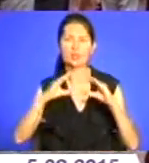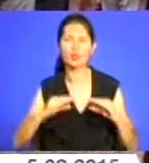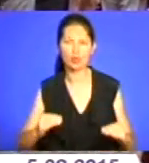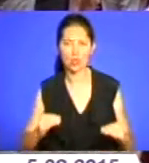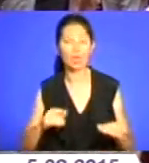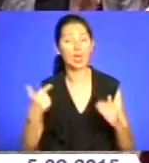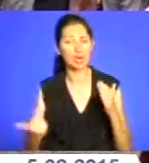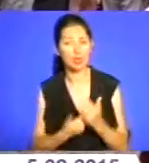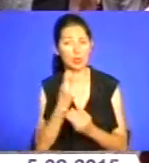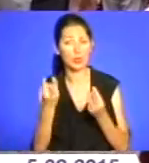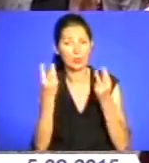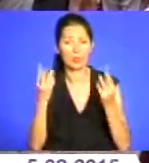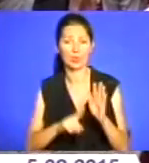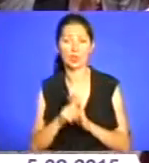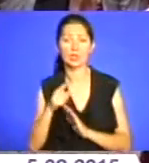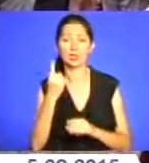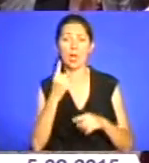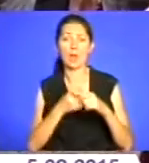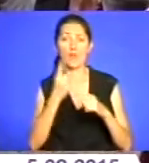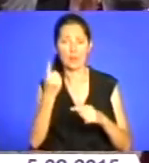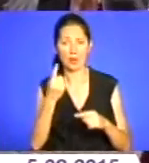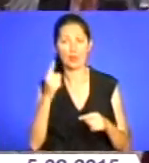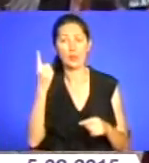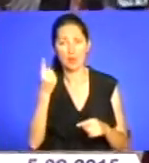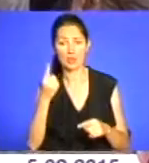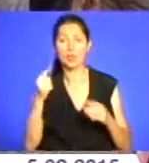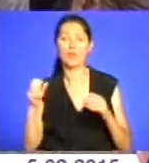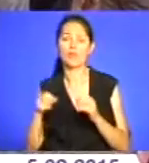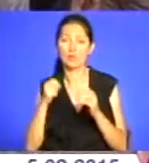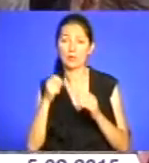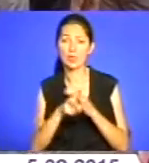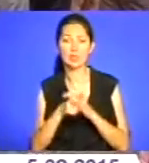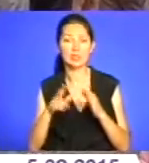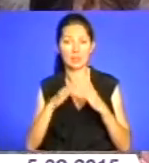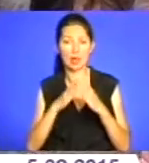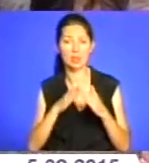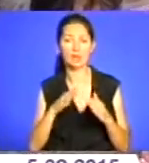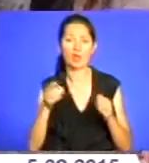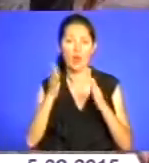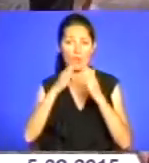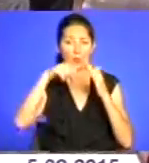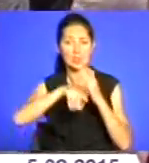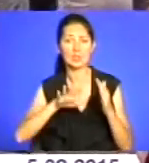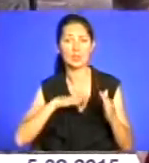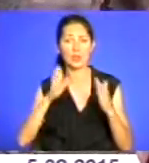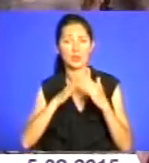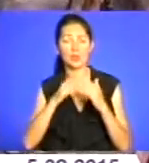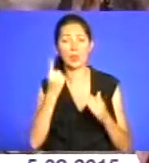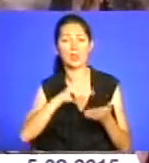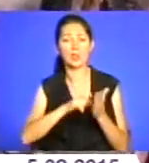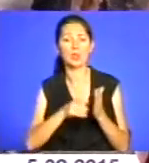пів перша, ми вибіжали з хати. У нас вже в під'їзді був дим повністю. У нас одна кімната повністю залята, всі меблі